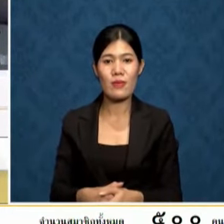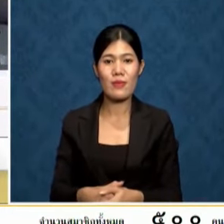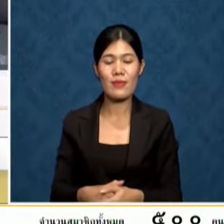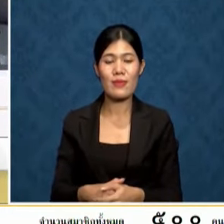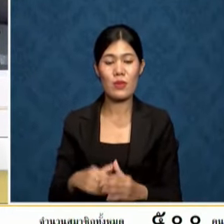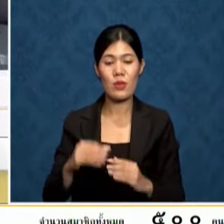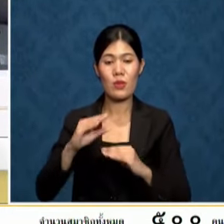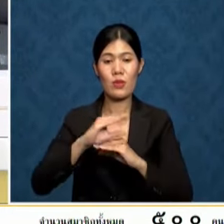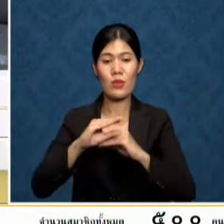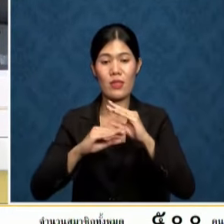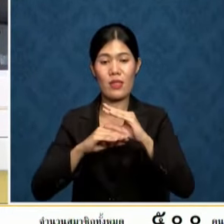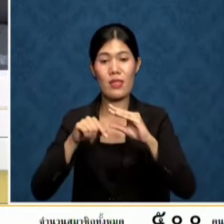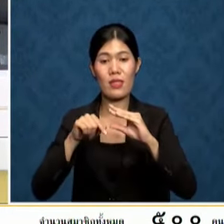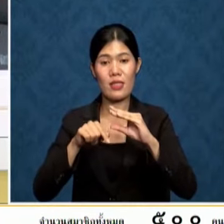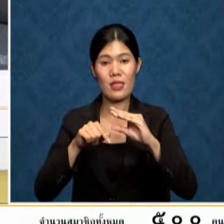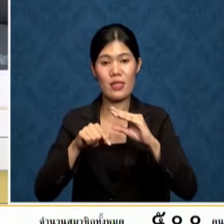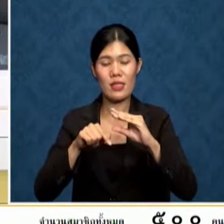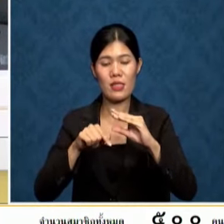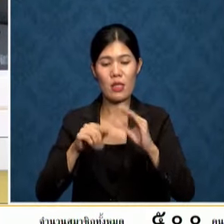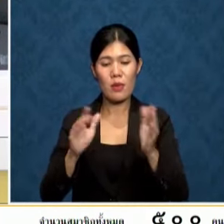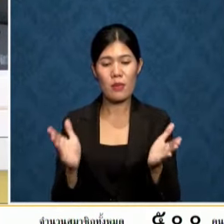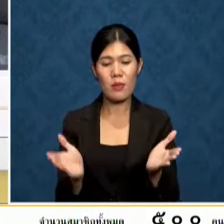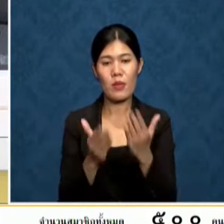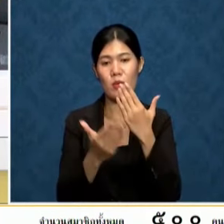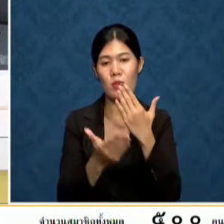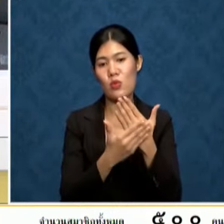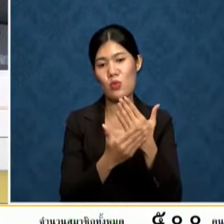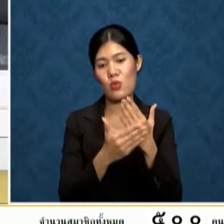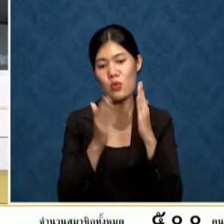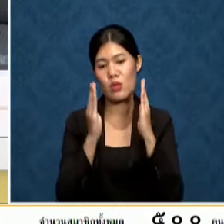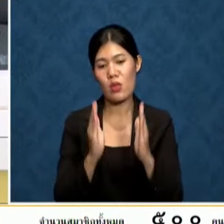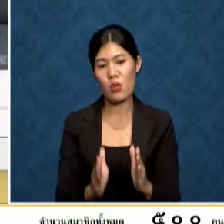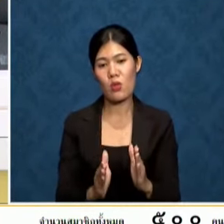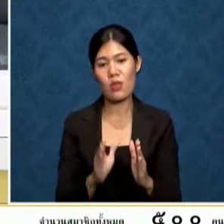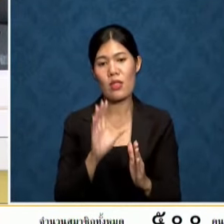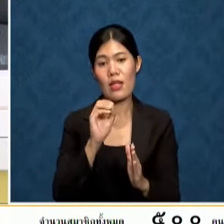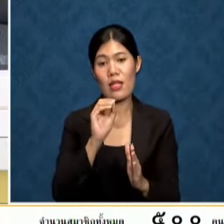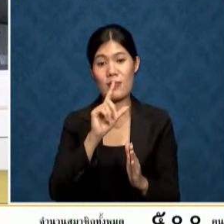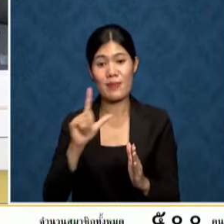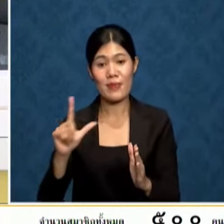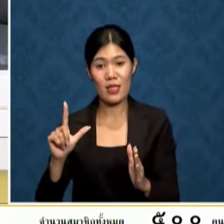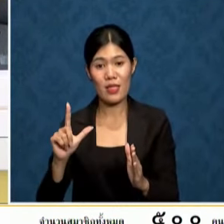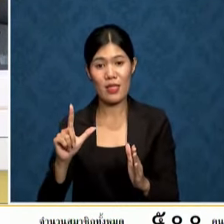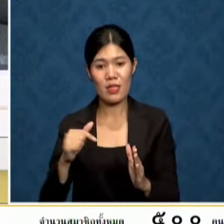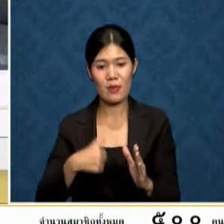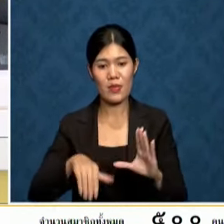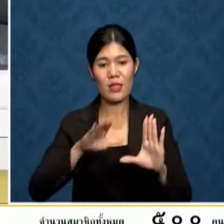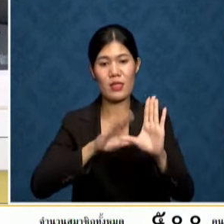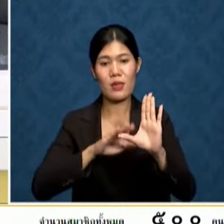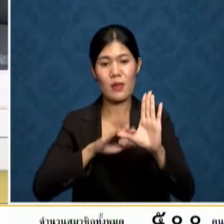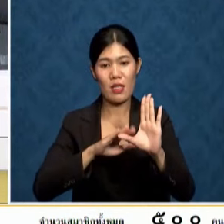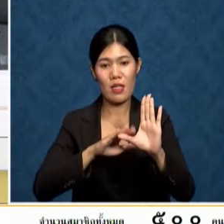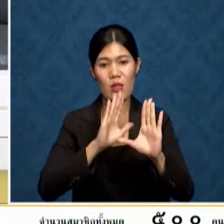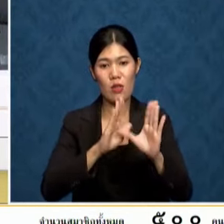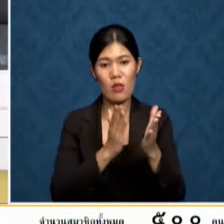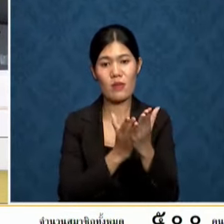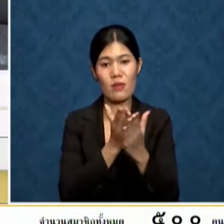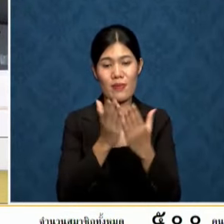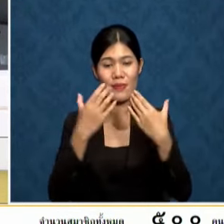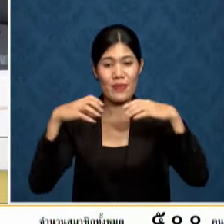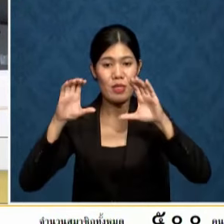ง่ายๆนะครับเป็นโครงการที่จะสามารถกระตุ้นให้คน 50ล้านคนเนี่ยมาลงทะเบียนกับรัฐผ่าน